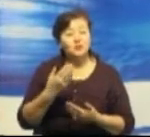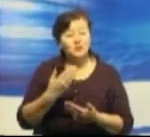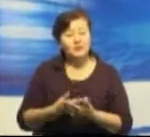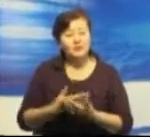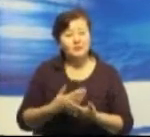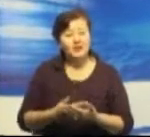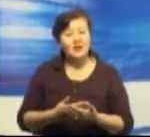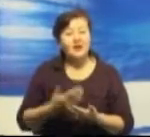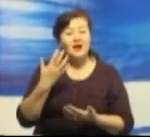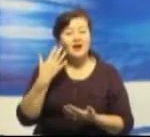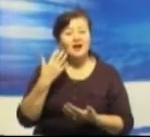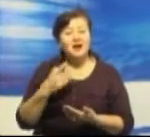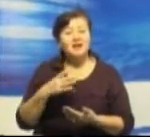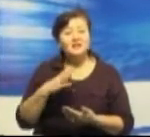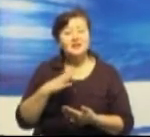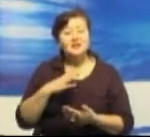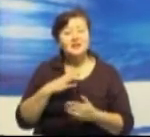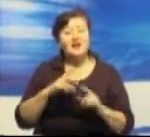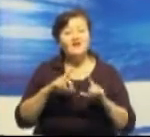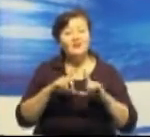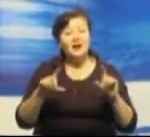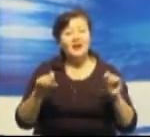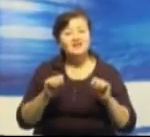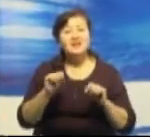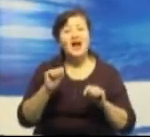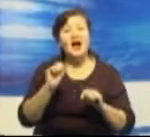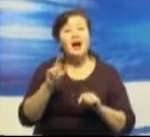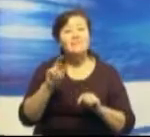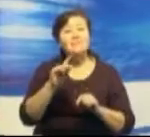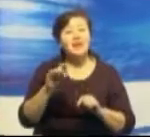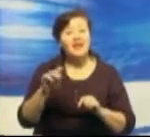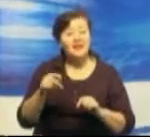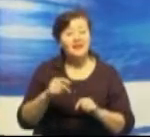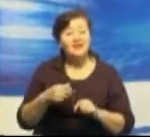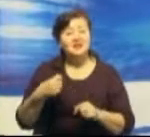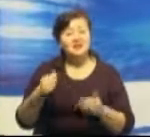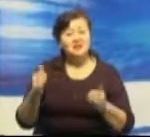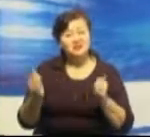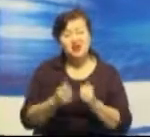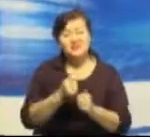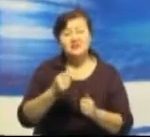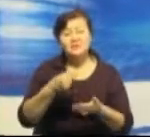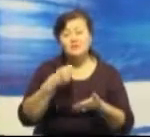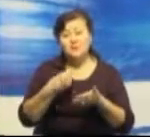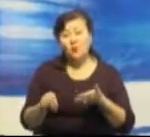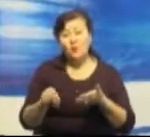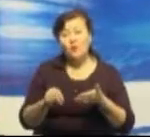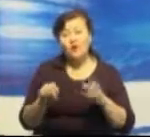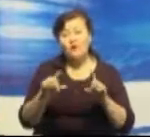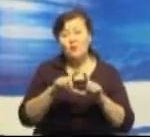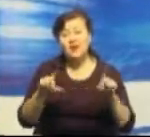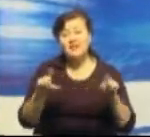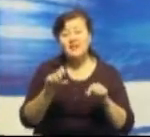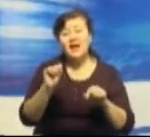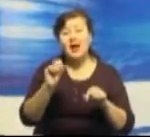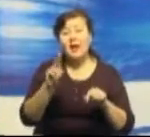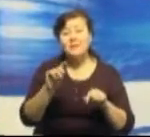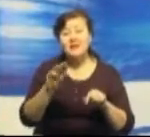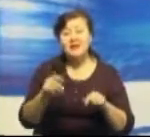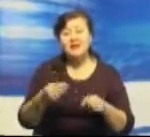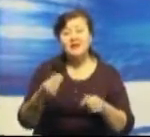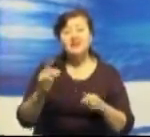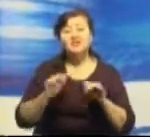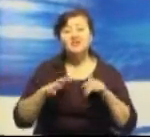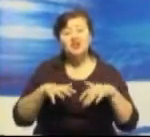когда ходила в апрель. Я часто здесь закупаюсь и случайно увидела чай про акцию и решила в